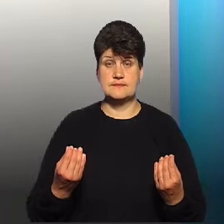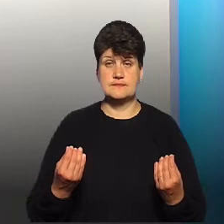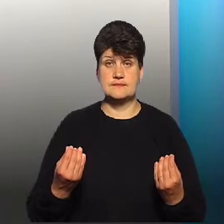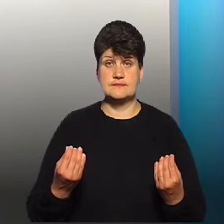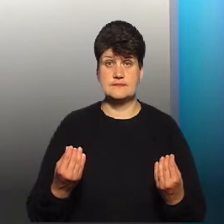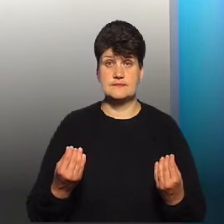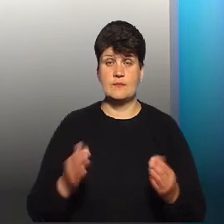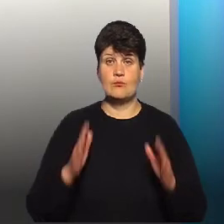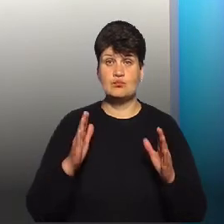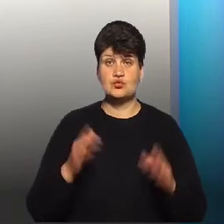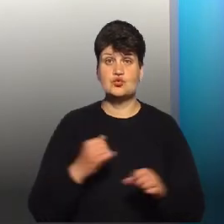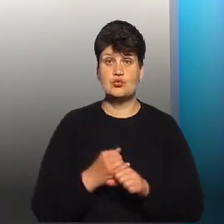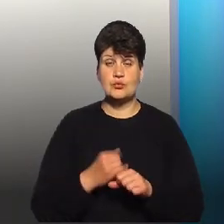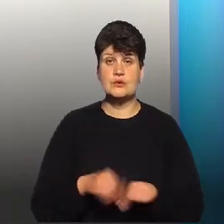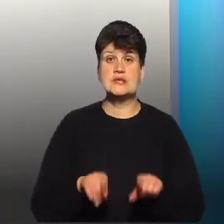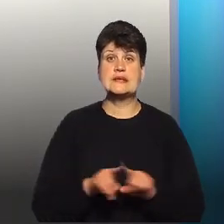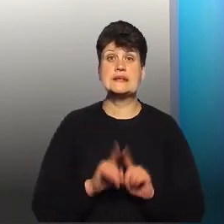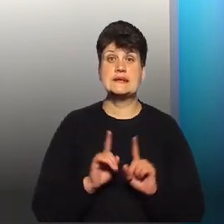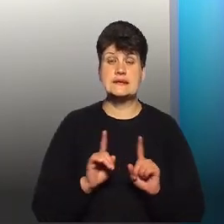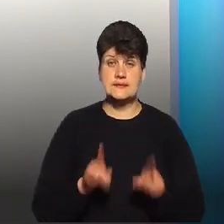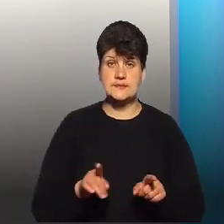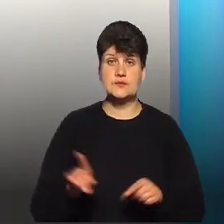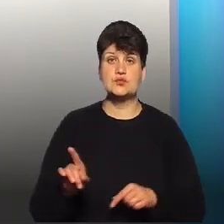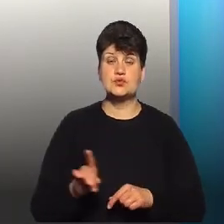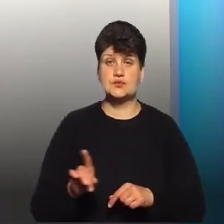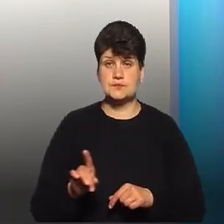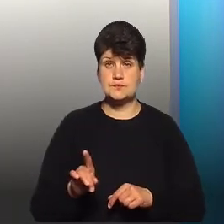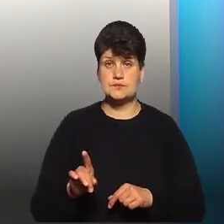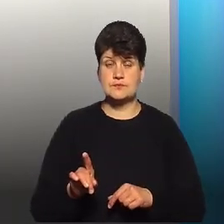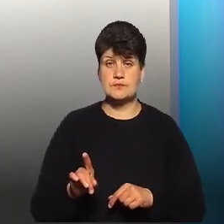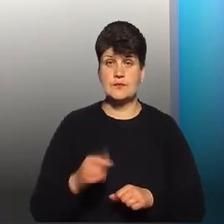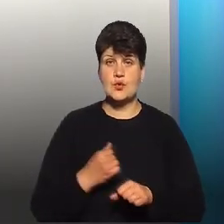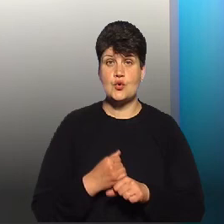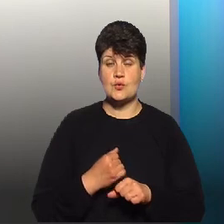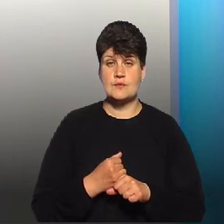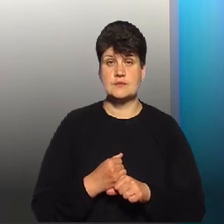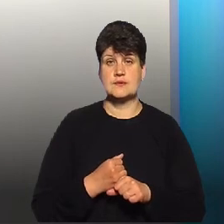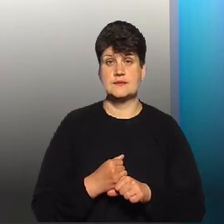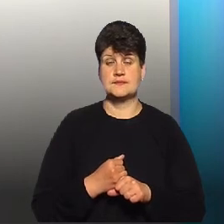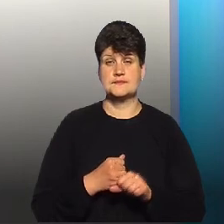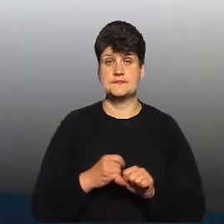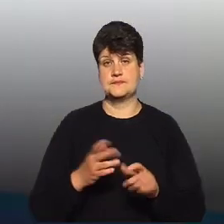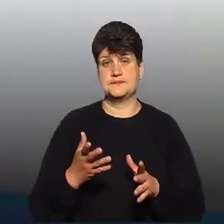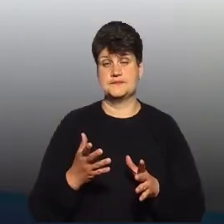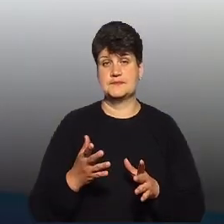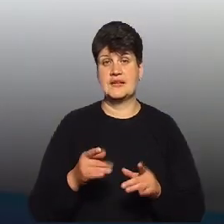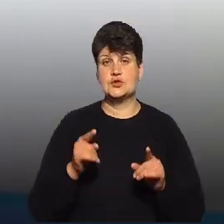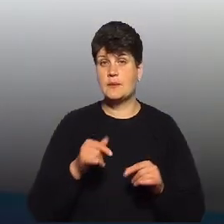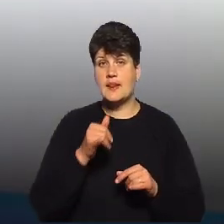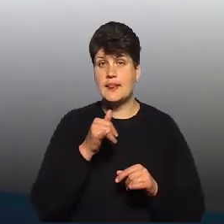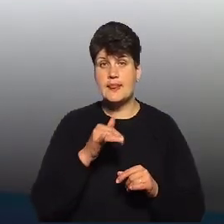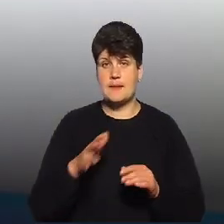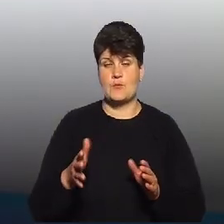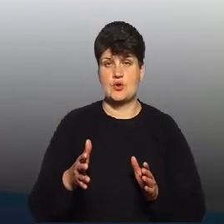будемо робити таким чином, що якісь робити запобіжники цим, щоб вже не могли таким